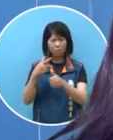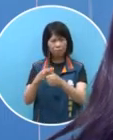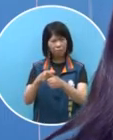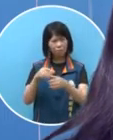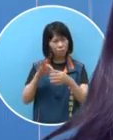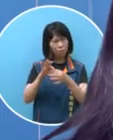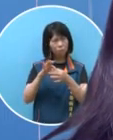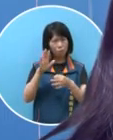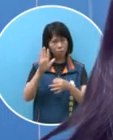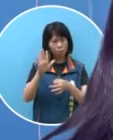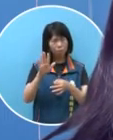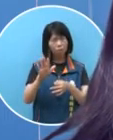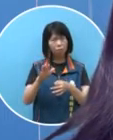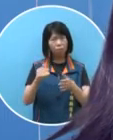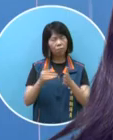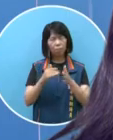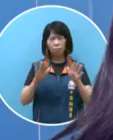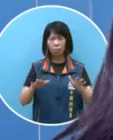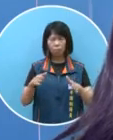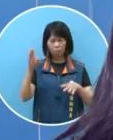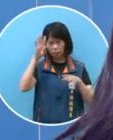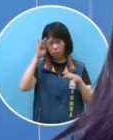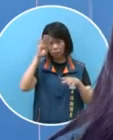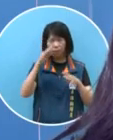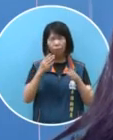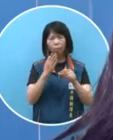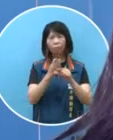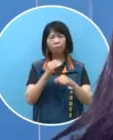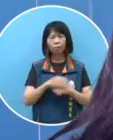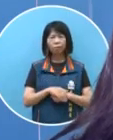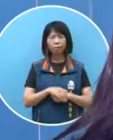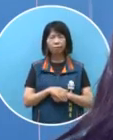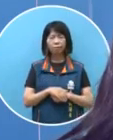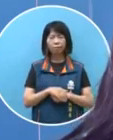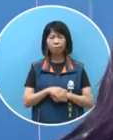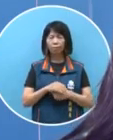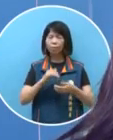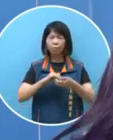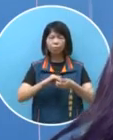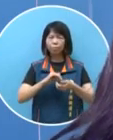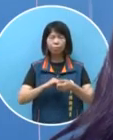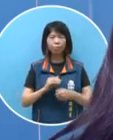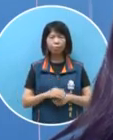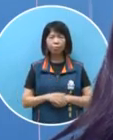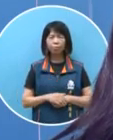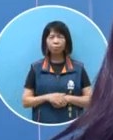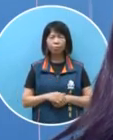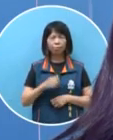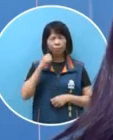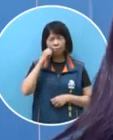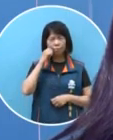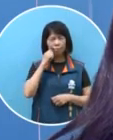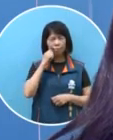月27日确诊后对抗病毒将近一个月，还是不幸在日前离世。因为猝死消息频传，很多人